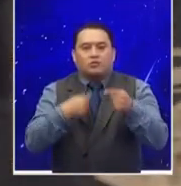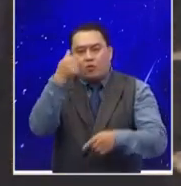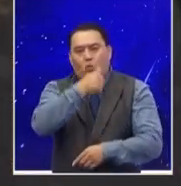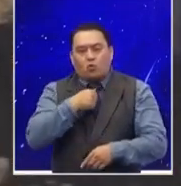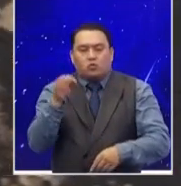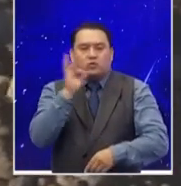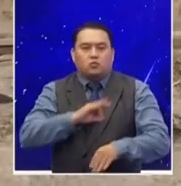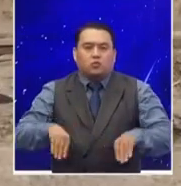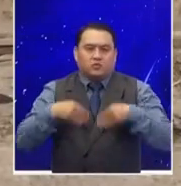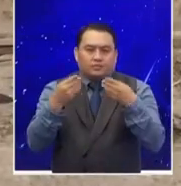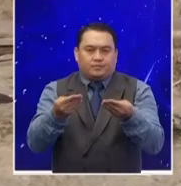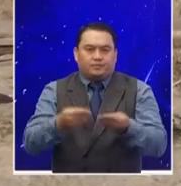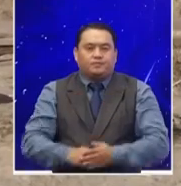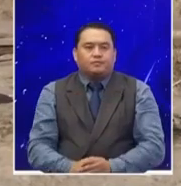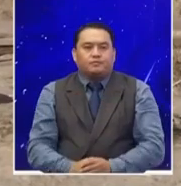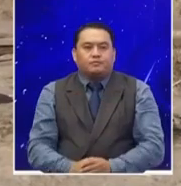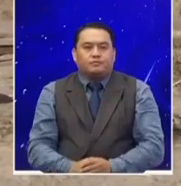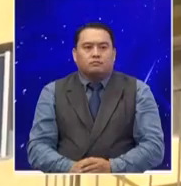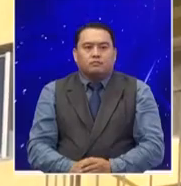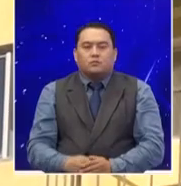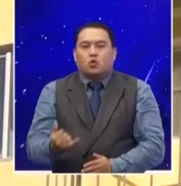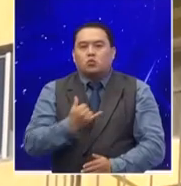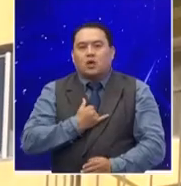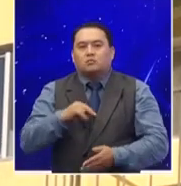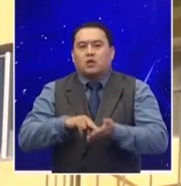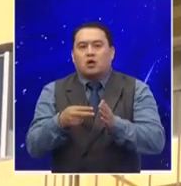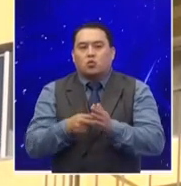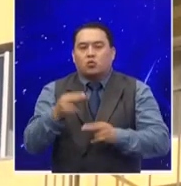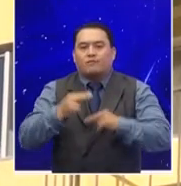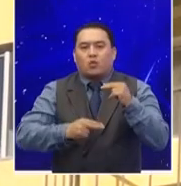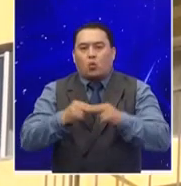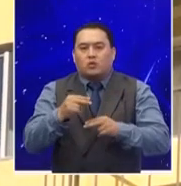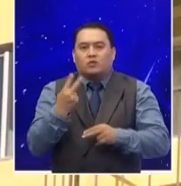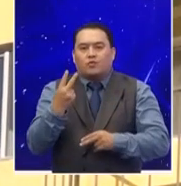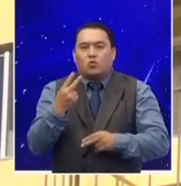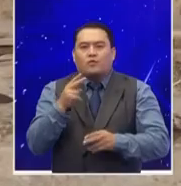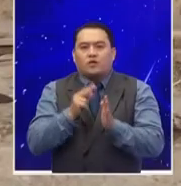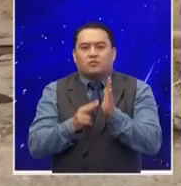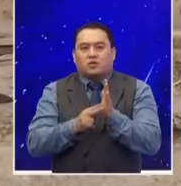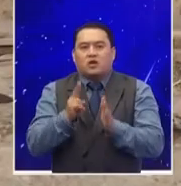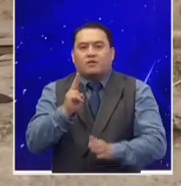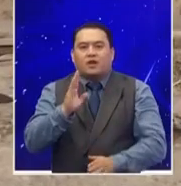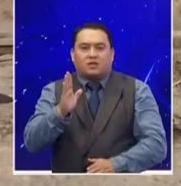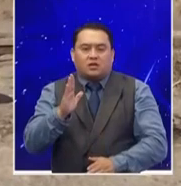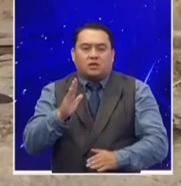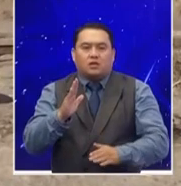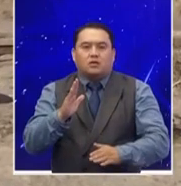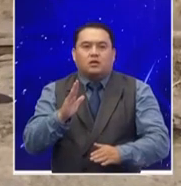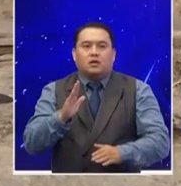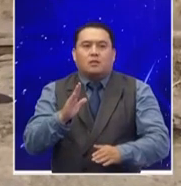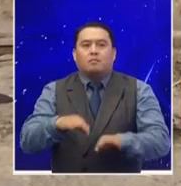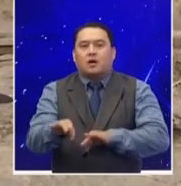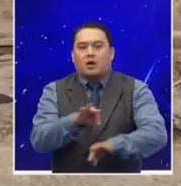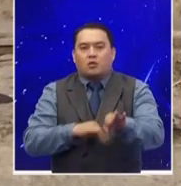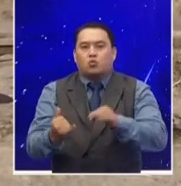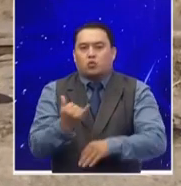сданы в эксплуатацию. На следующий год у нас также планируется строительство 2 80-квартирных домов. Экспертиза уже вышла, проект